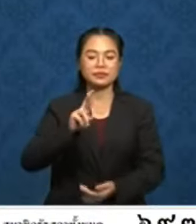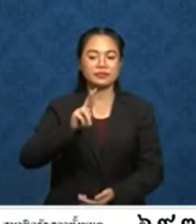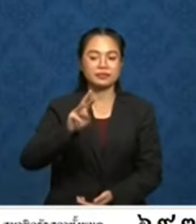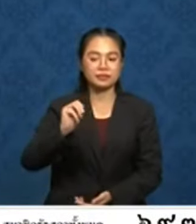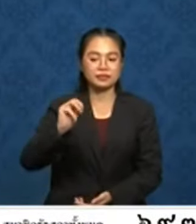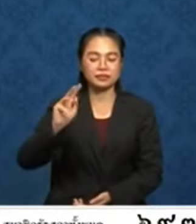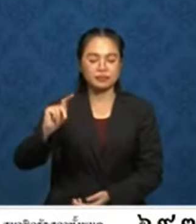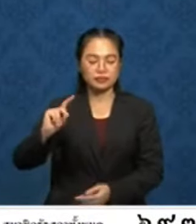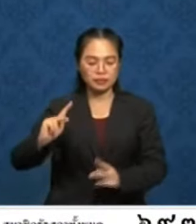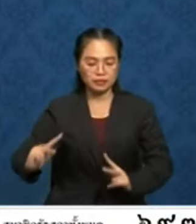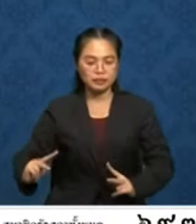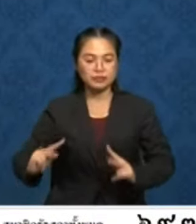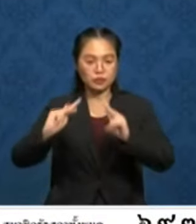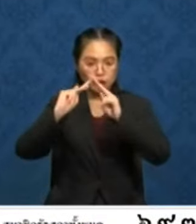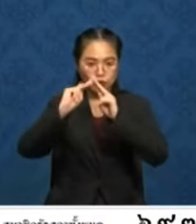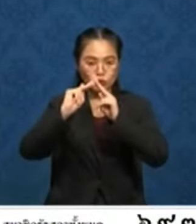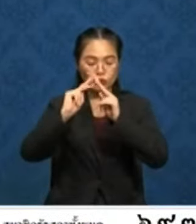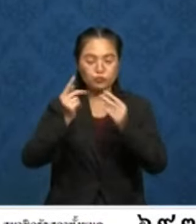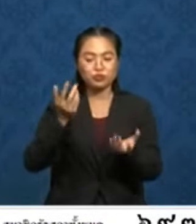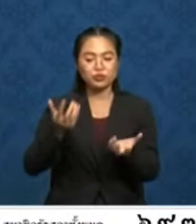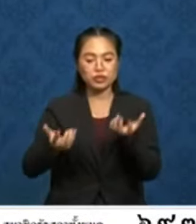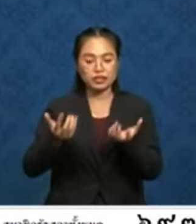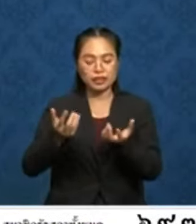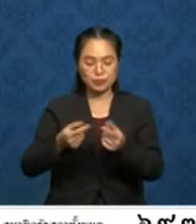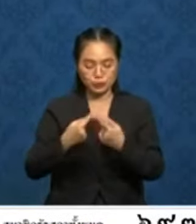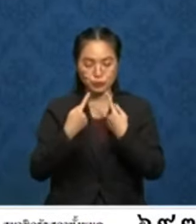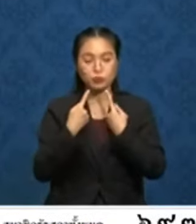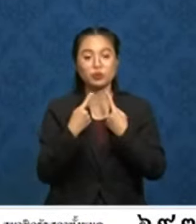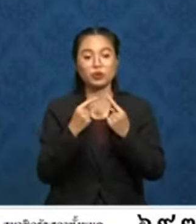กระทรวงยุติธรรมขอชี้แจงเชิญครับ